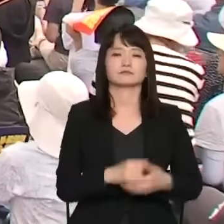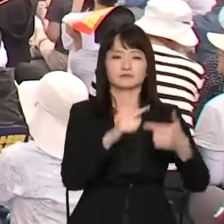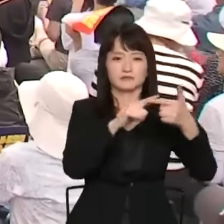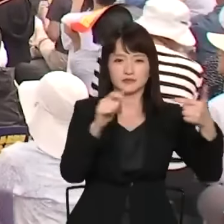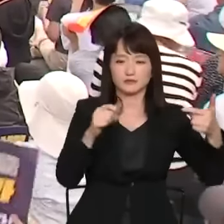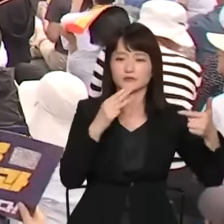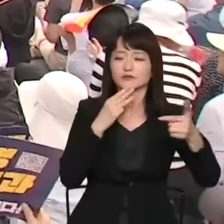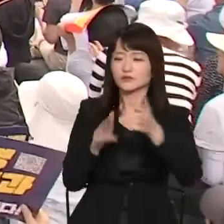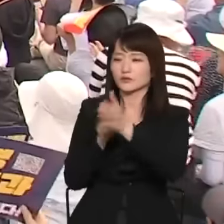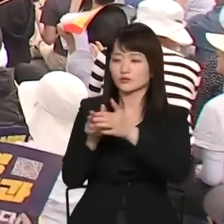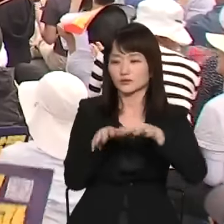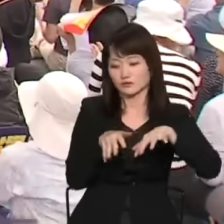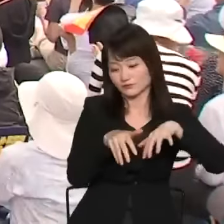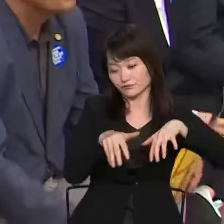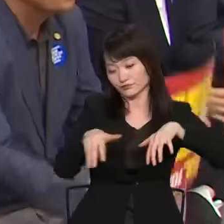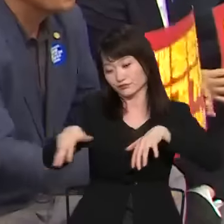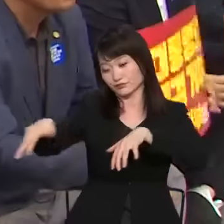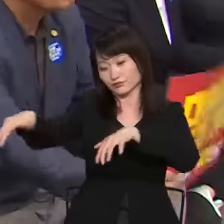4개 차선을 통제했습니다.